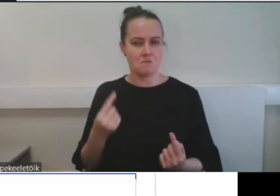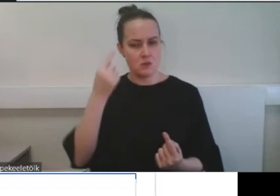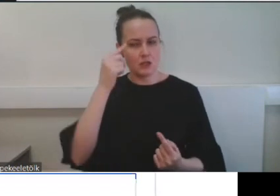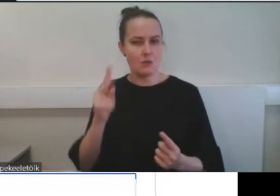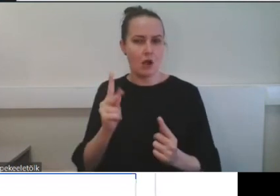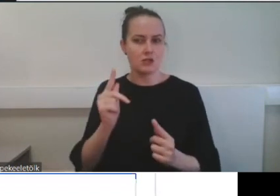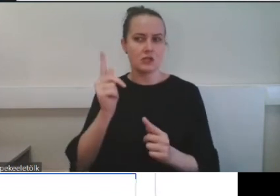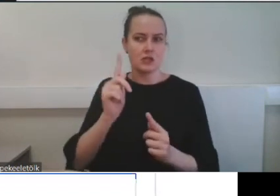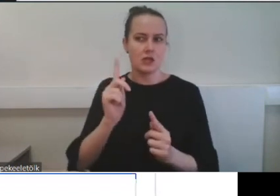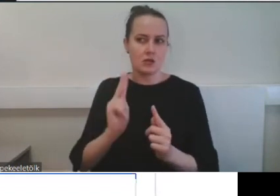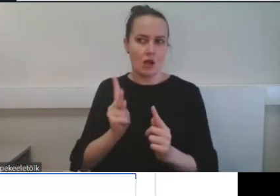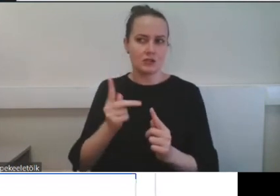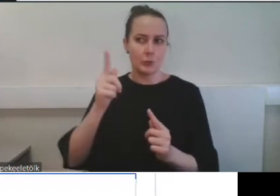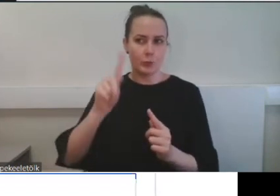et